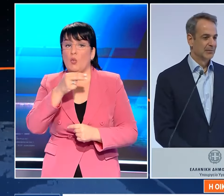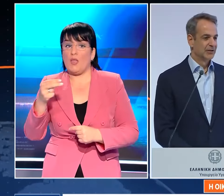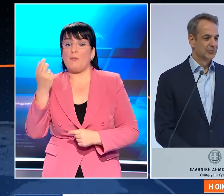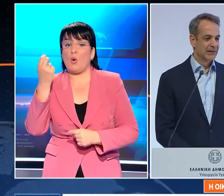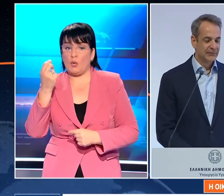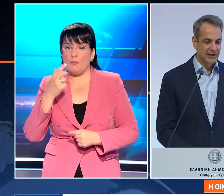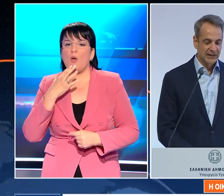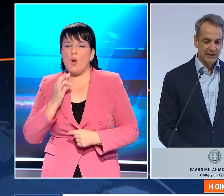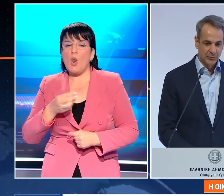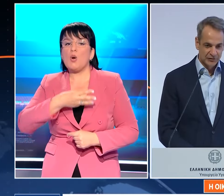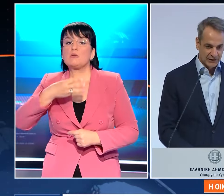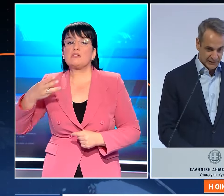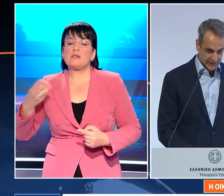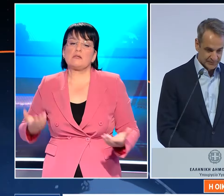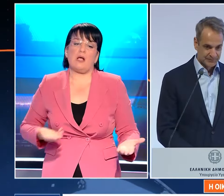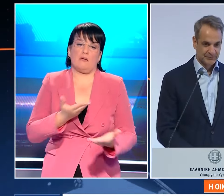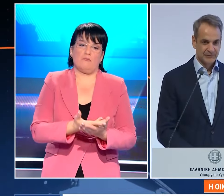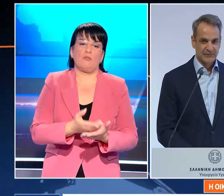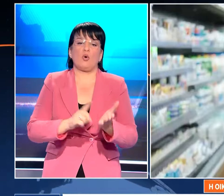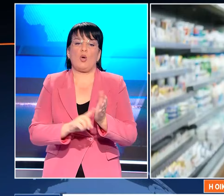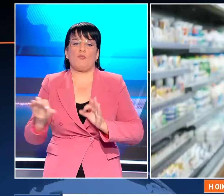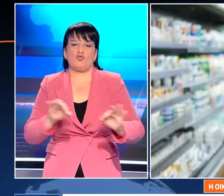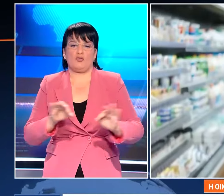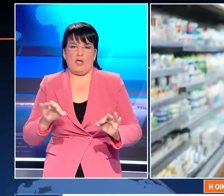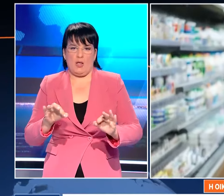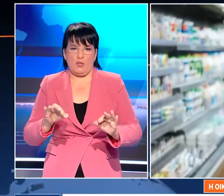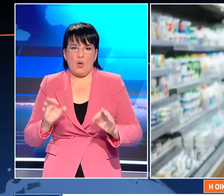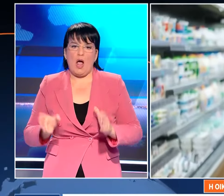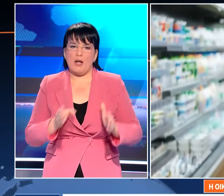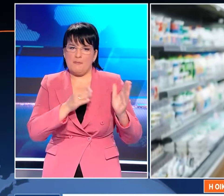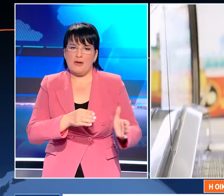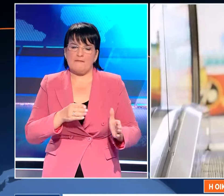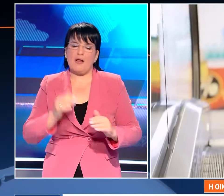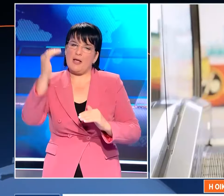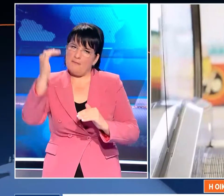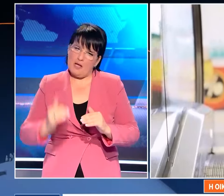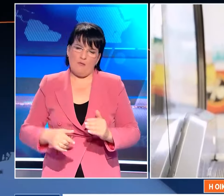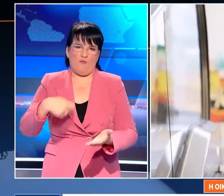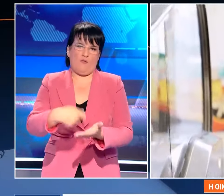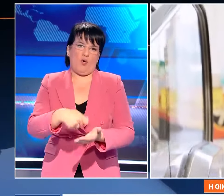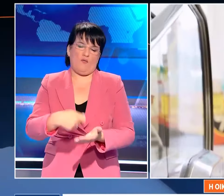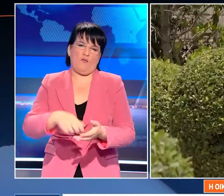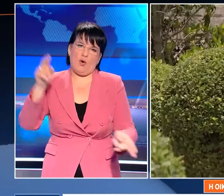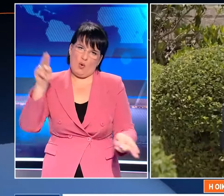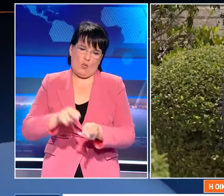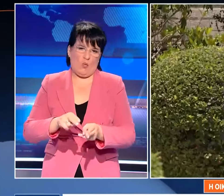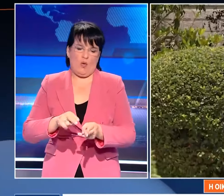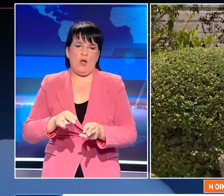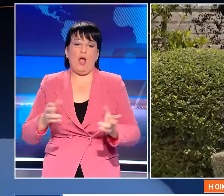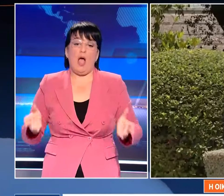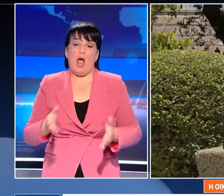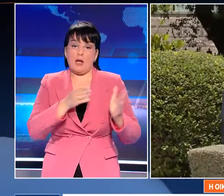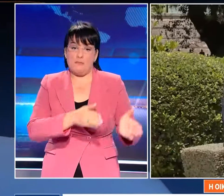την κατάθεση από τον ΣΥΡΙΖΑ του φορολογικού νομοσχεδίου, με την αξιωματική αντιπολίτευση να προτείνει μια σειρά μειώσεις φόρων. Δεν